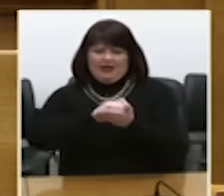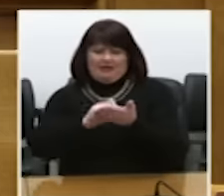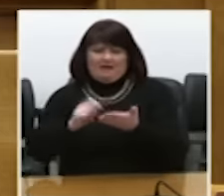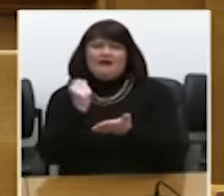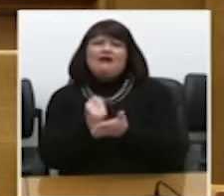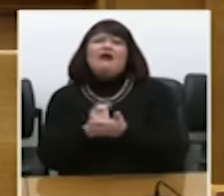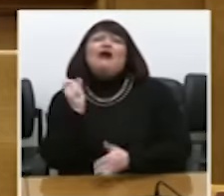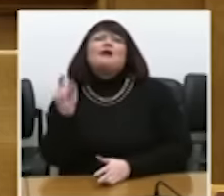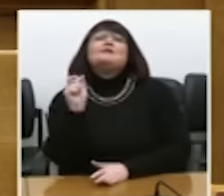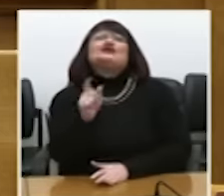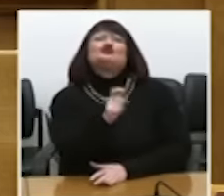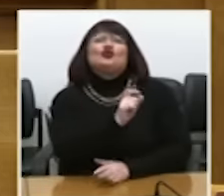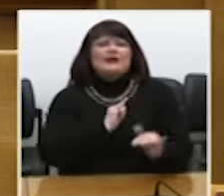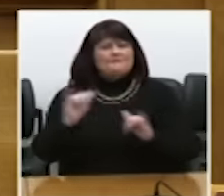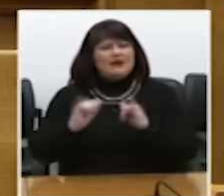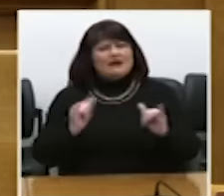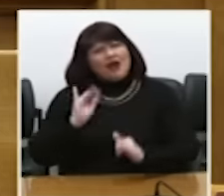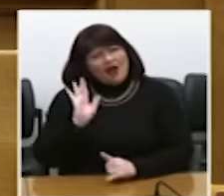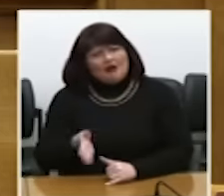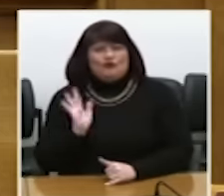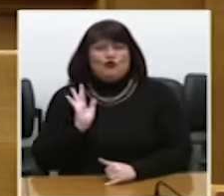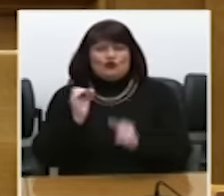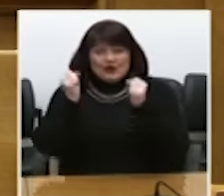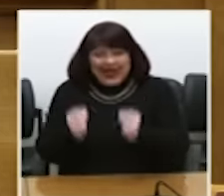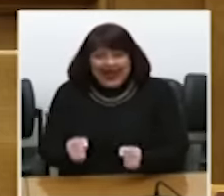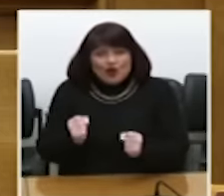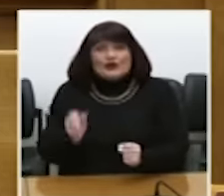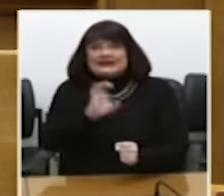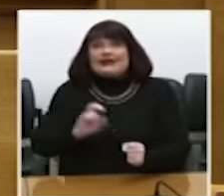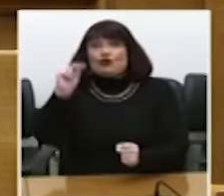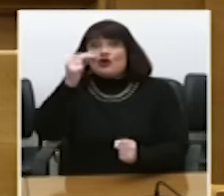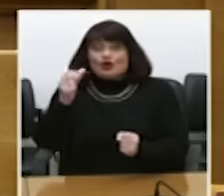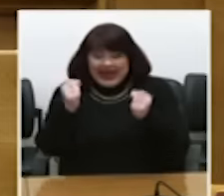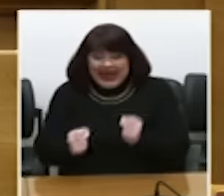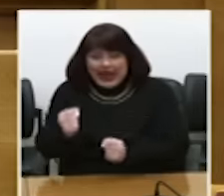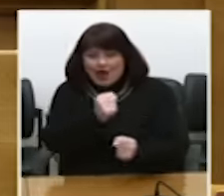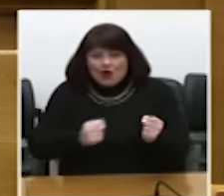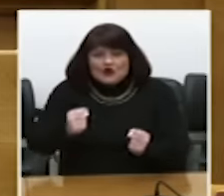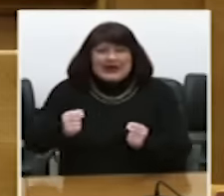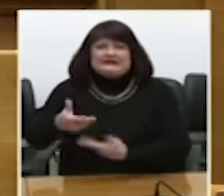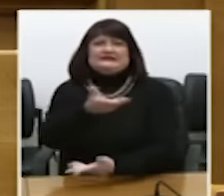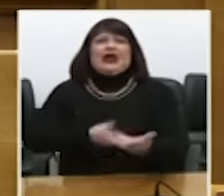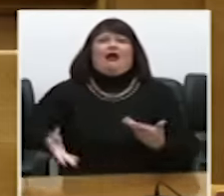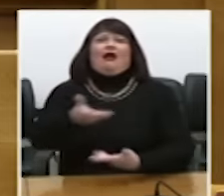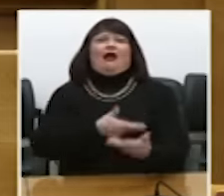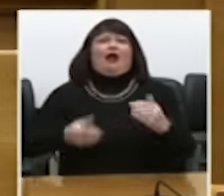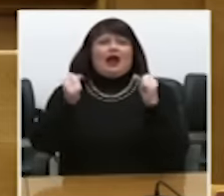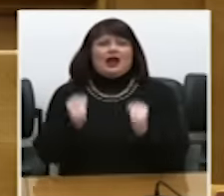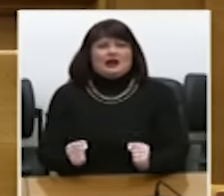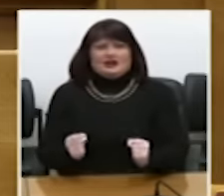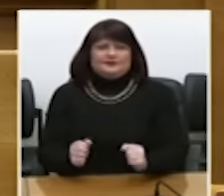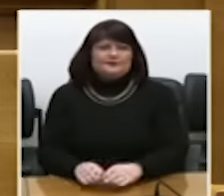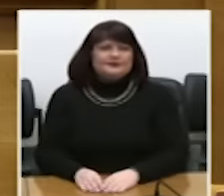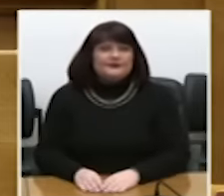τον τρόπο κατανομής των εδρών στις ευρωεκλογές. Αλήθεια, τελειώνει εδώ αυτό το